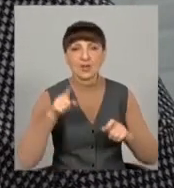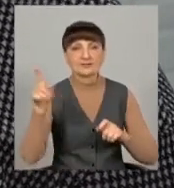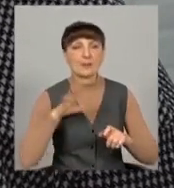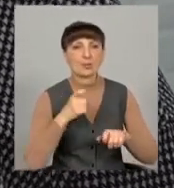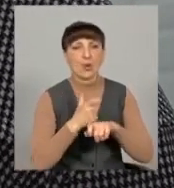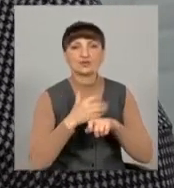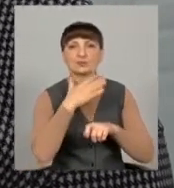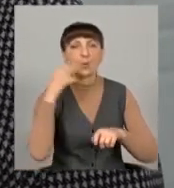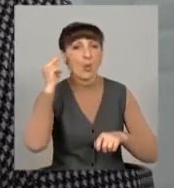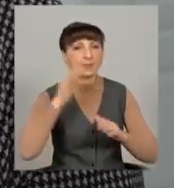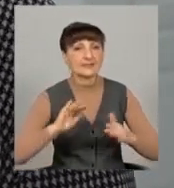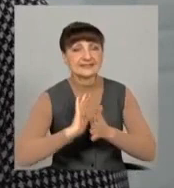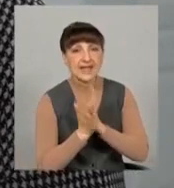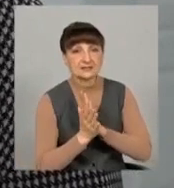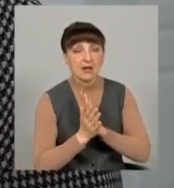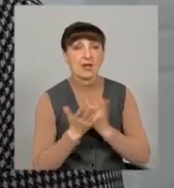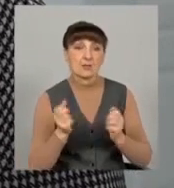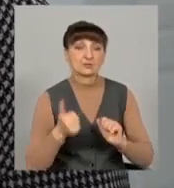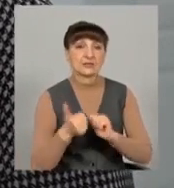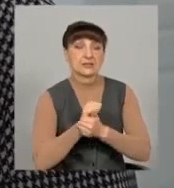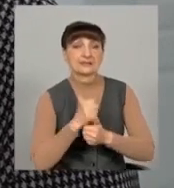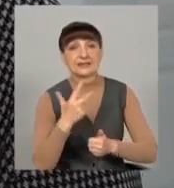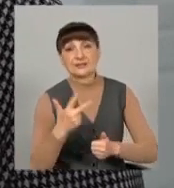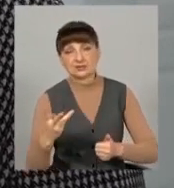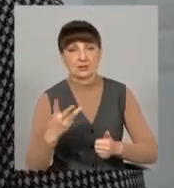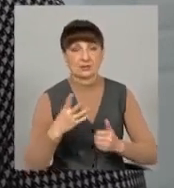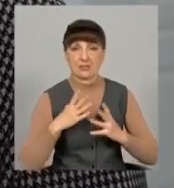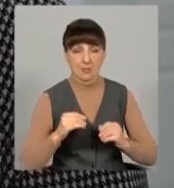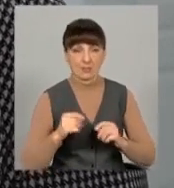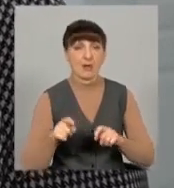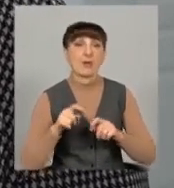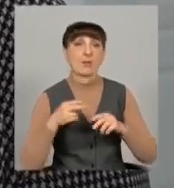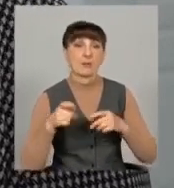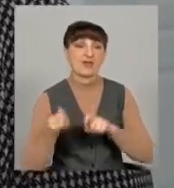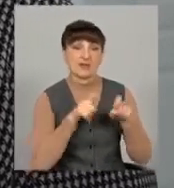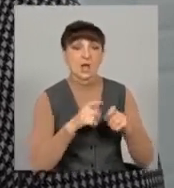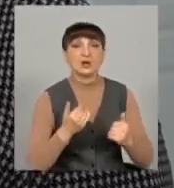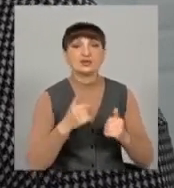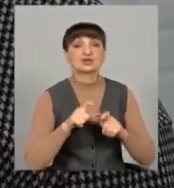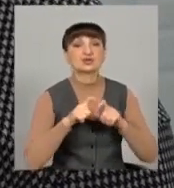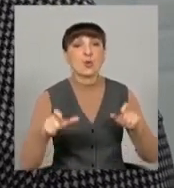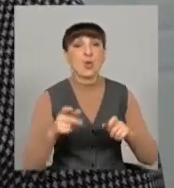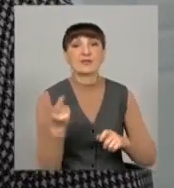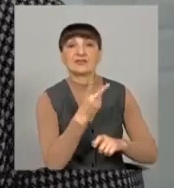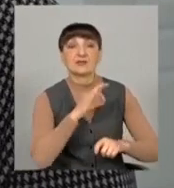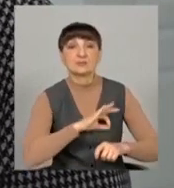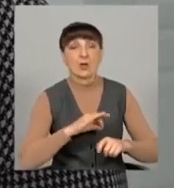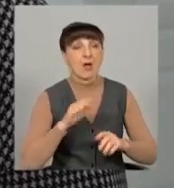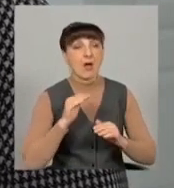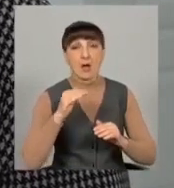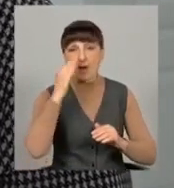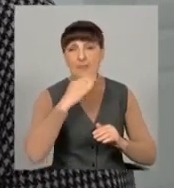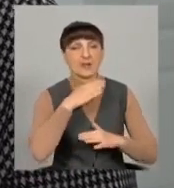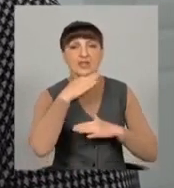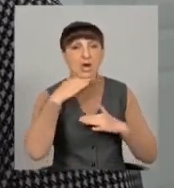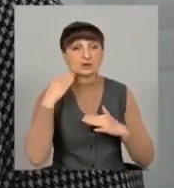было слишком много учащихся и был риск перехода на трех или четырех сменку Почему мы сейчас не используем школы Потому что родители хотят чтобы